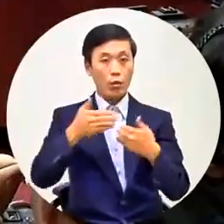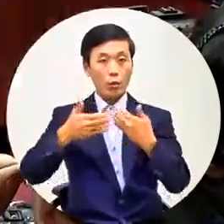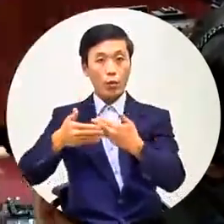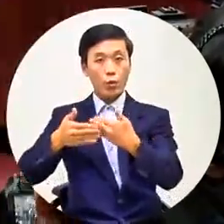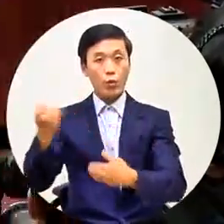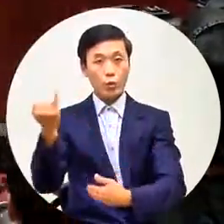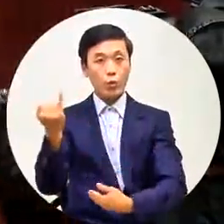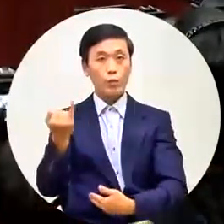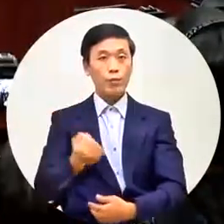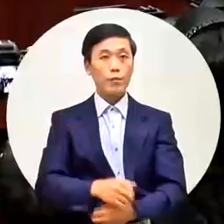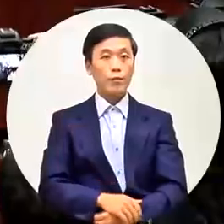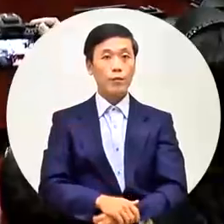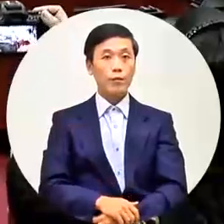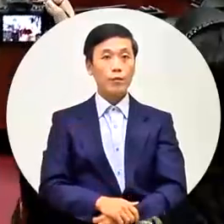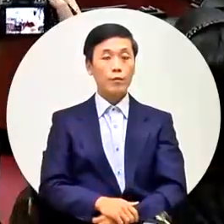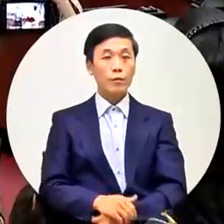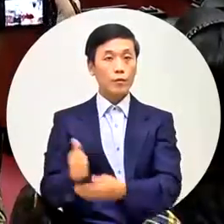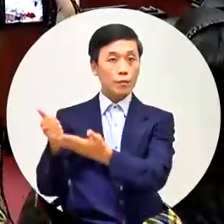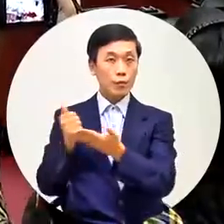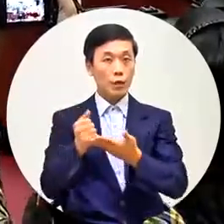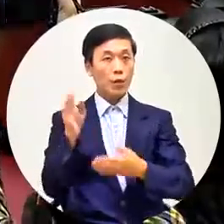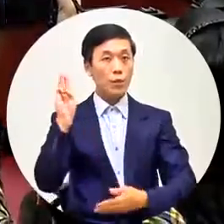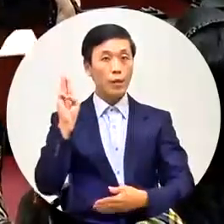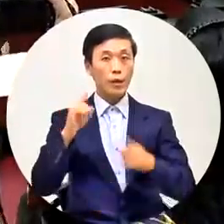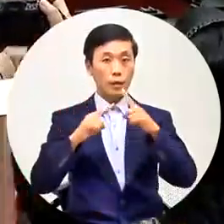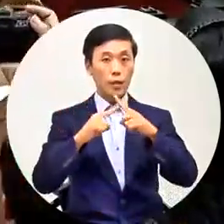请宣誓人在誓词上签名。